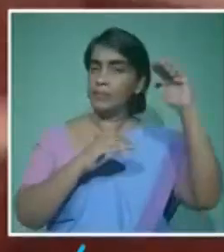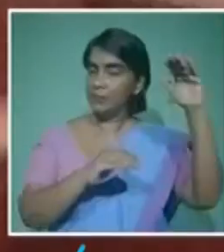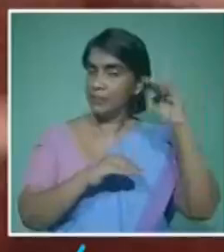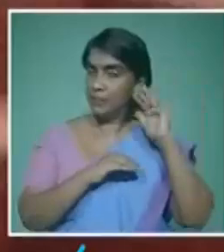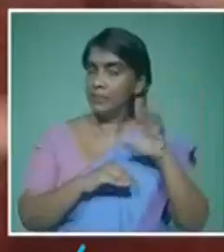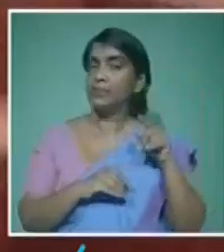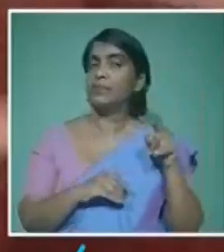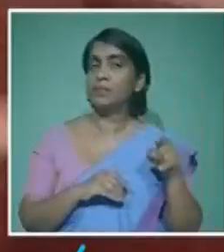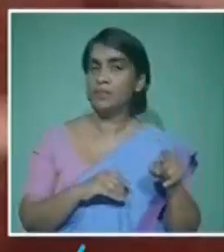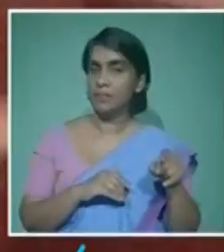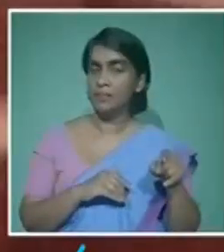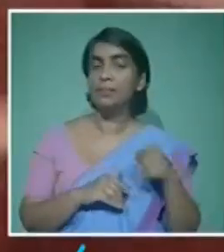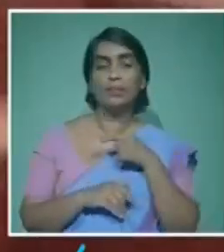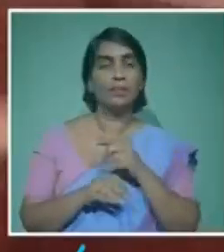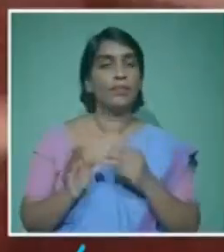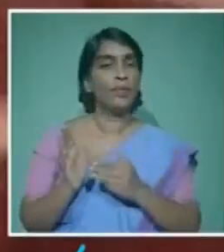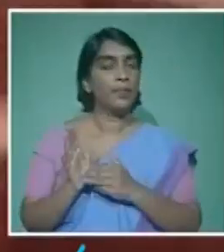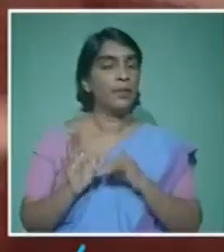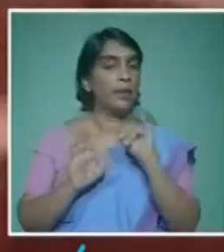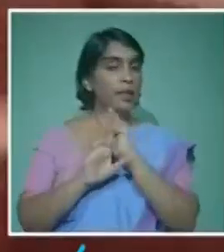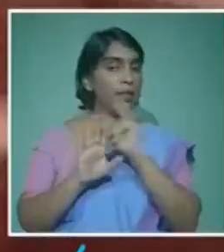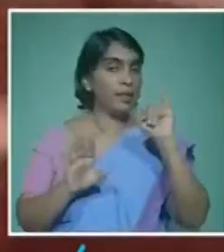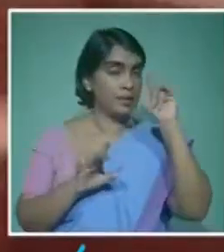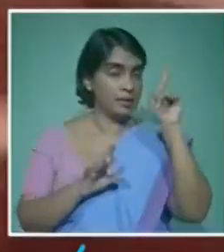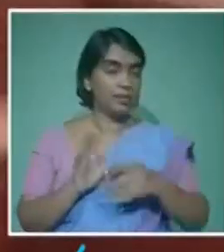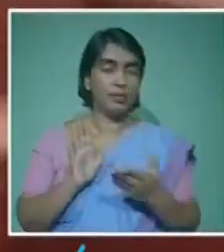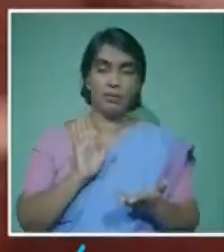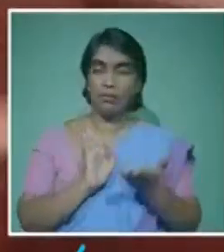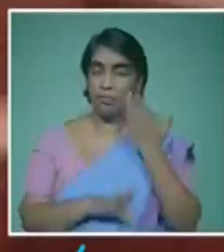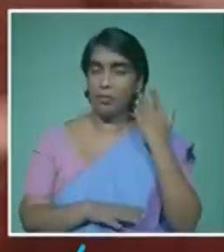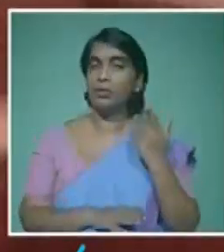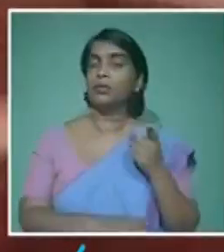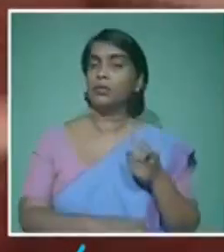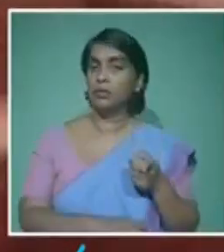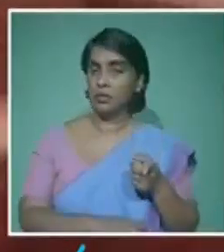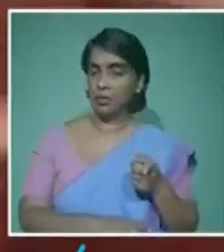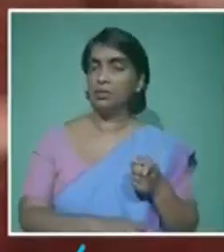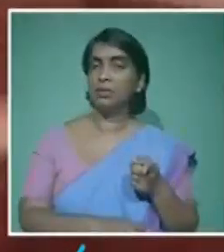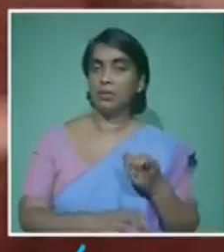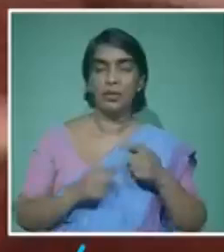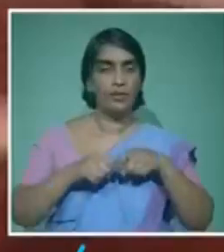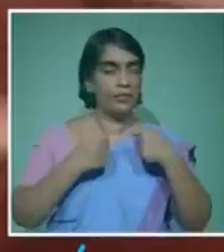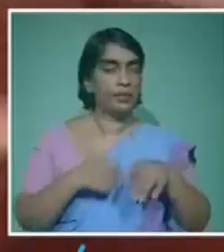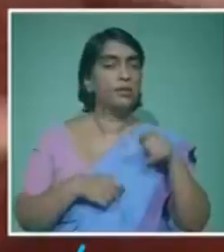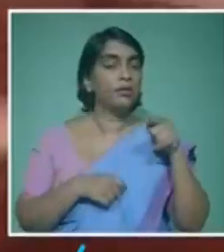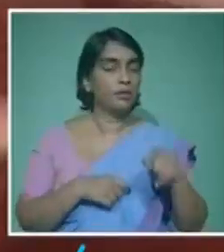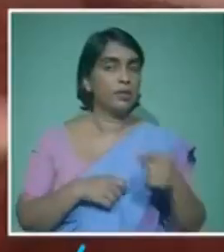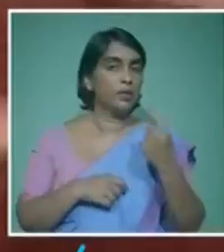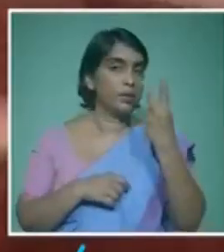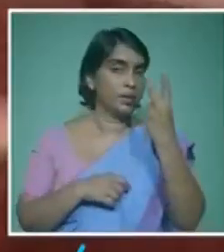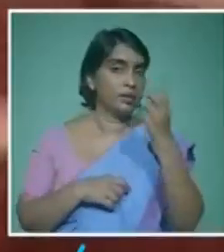16,336.2 மில்லியன் ரூபா செலவிடப்பட்டுள்ளது. இத்தொகையானது 2019 ஆம் ஆண்டு